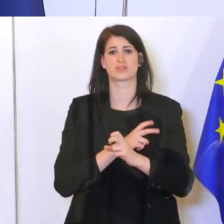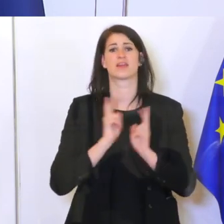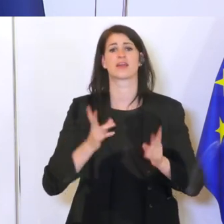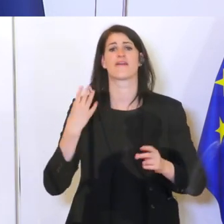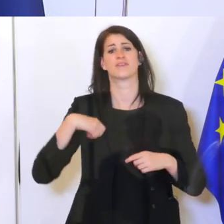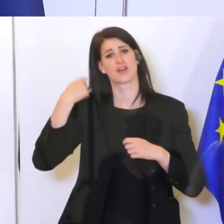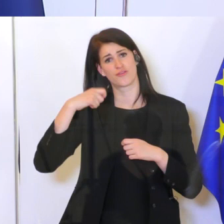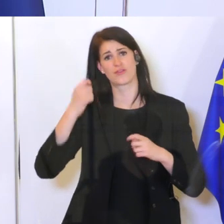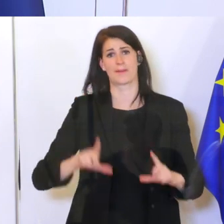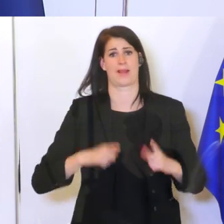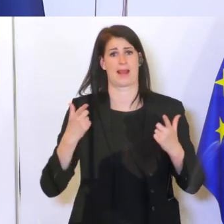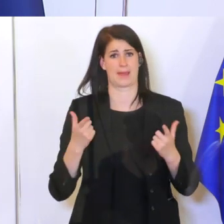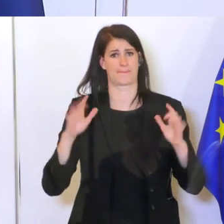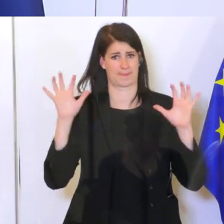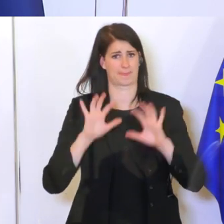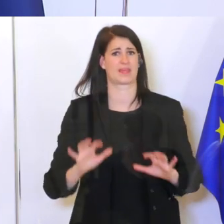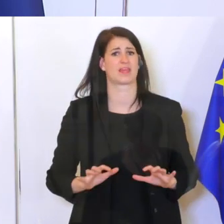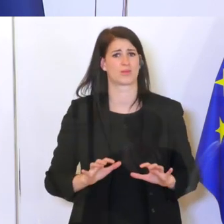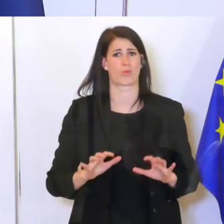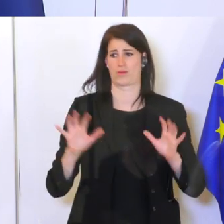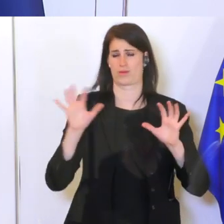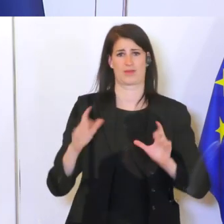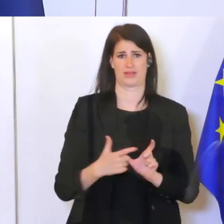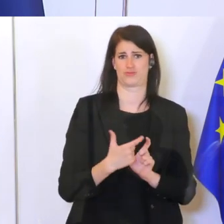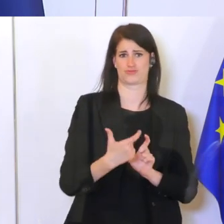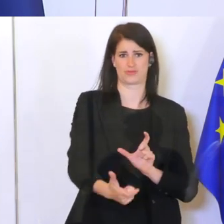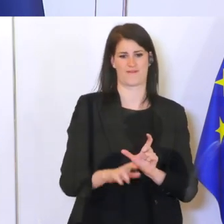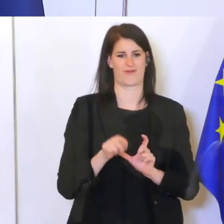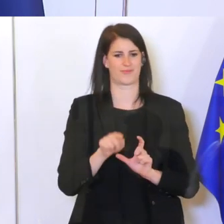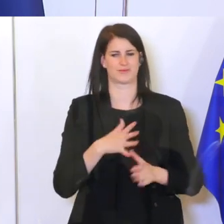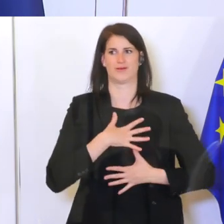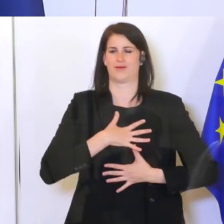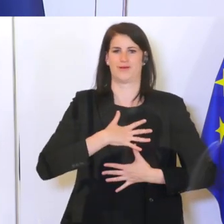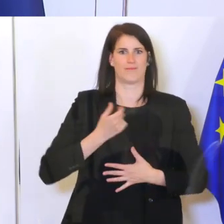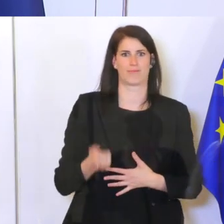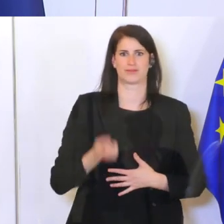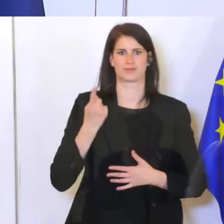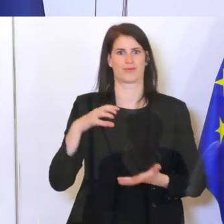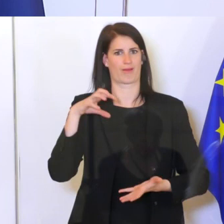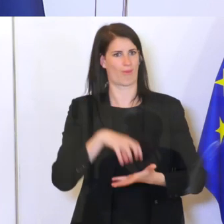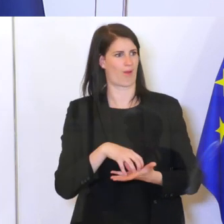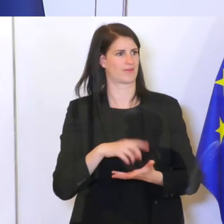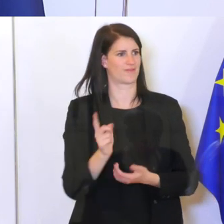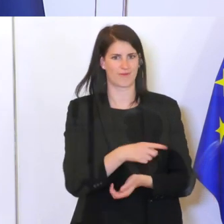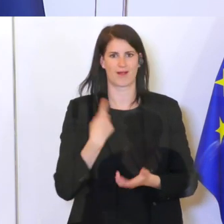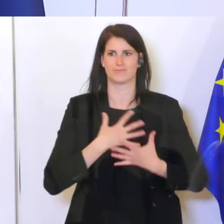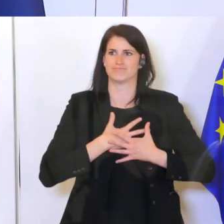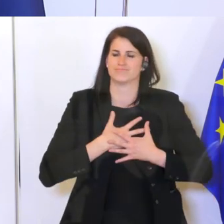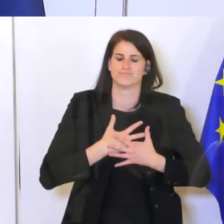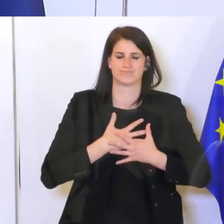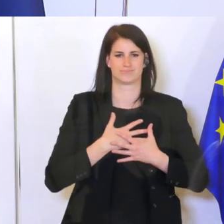im Kino, im Kinosaal. Es ist ein magischer Ort, den wir glaube ich, hier alle lieben.